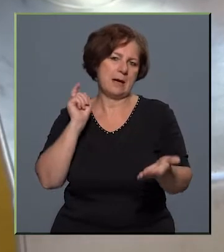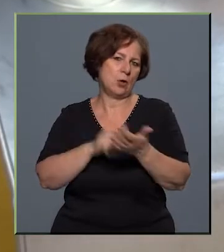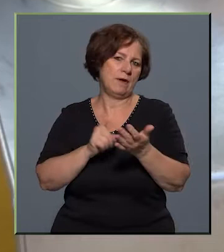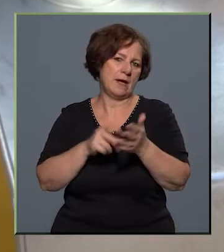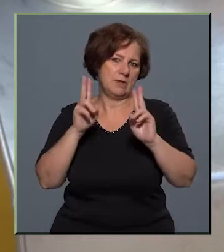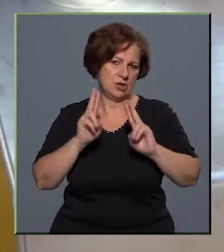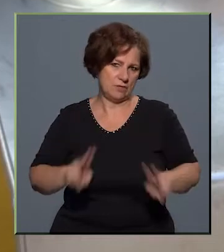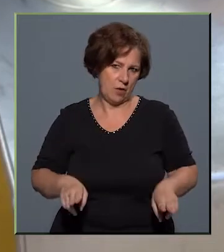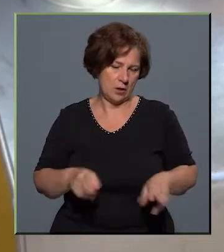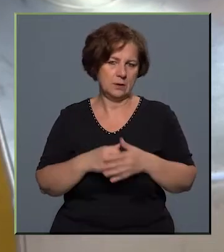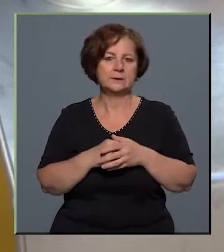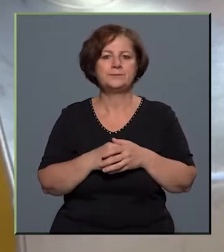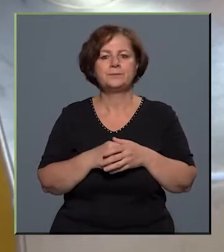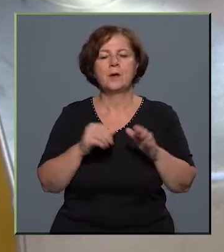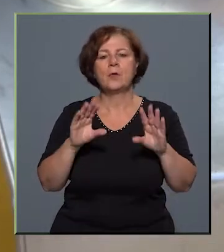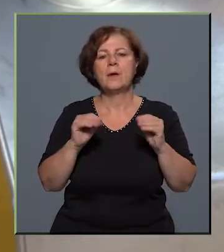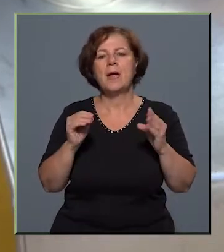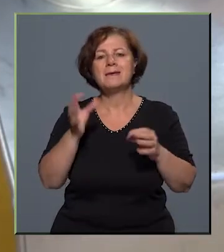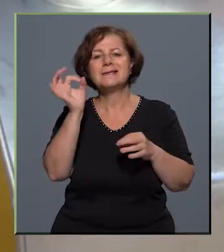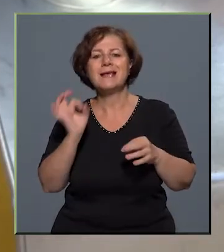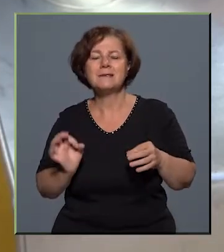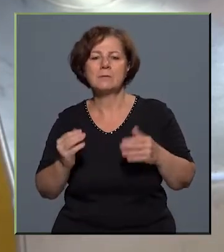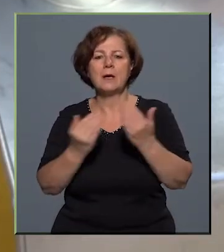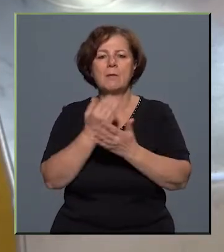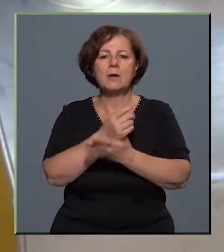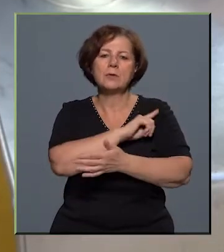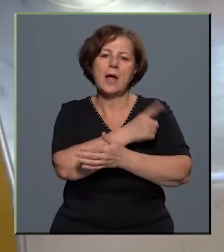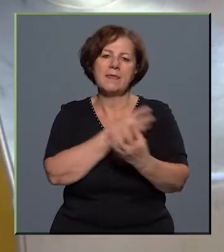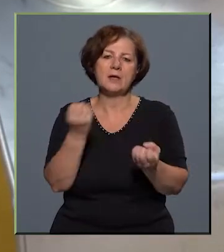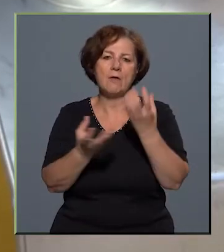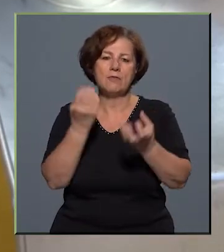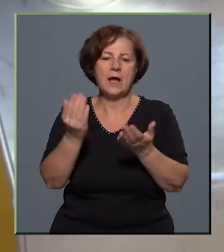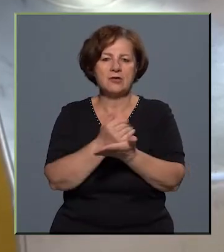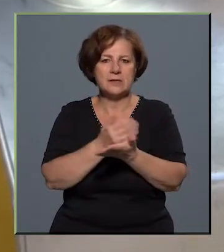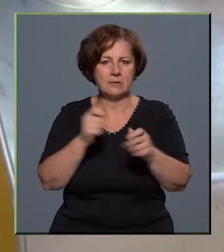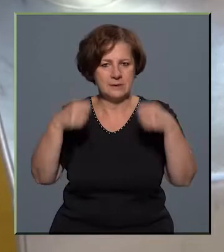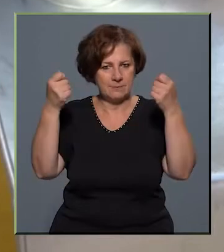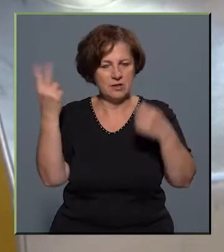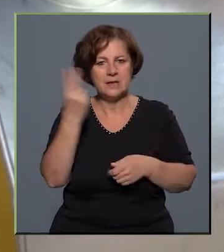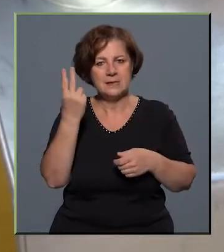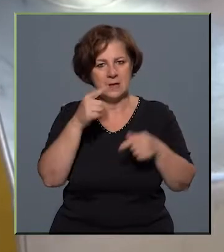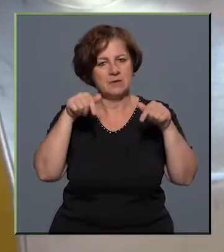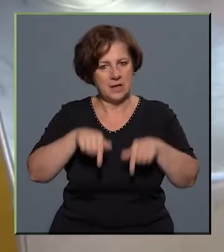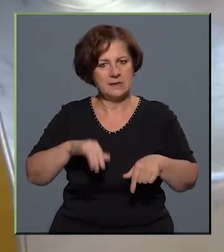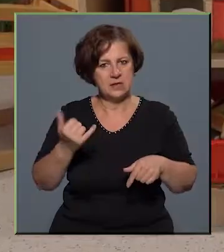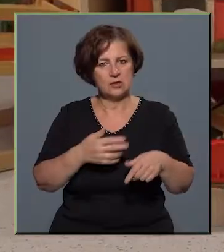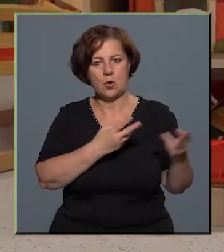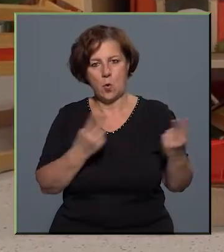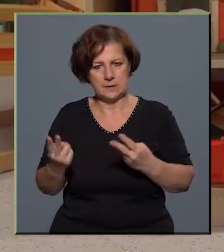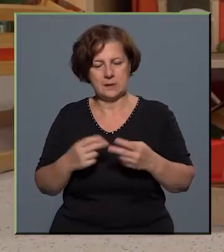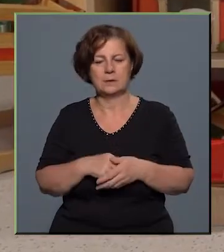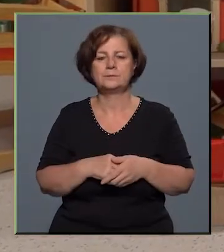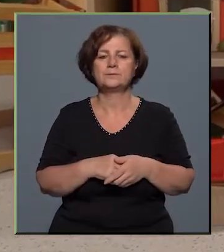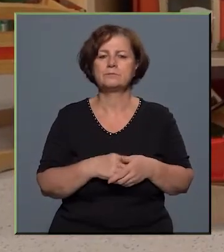követelmények is vannak, hogy hány százalékban kell, hogy megújuló energiaforrást használjon az épület, és ez természetesen ez az épület is hozza.